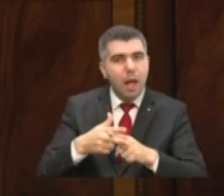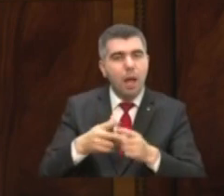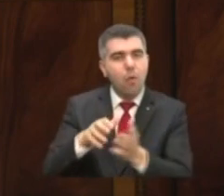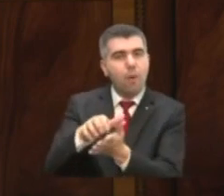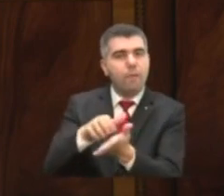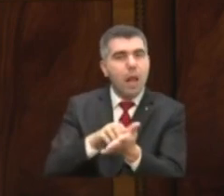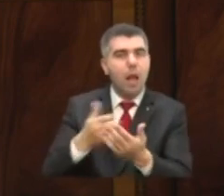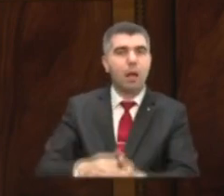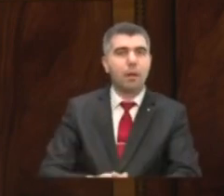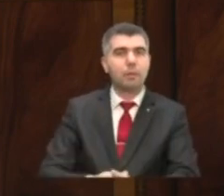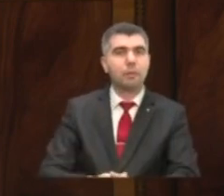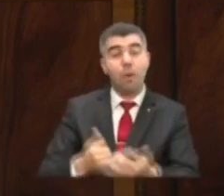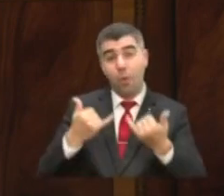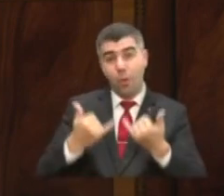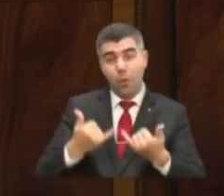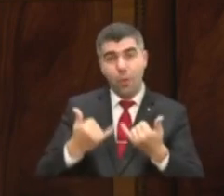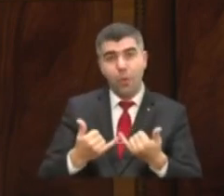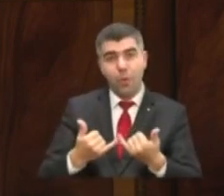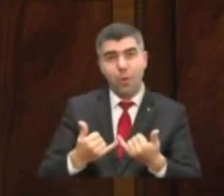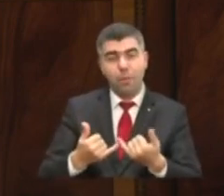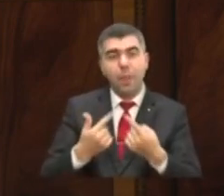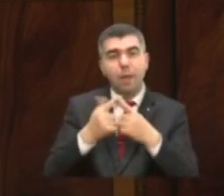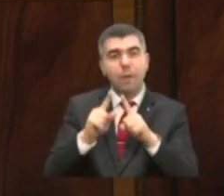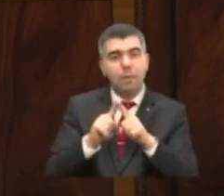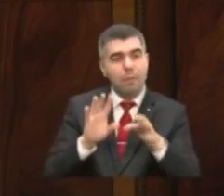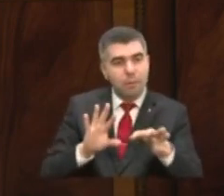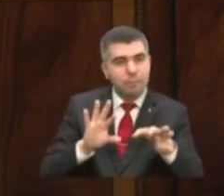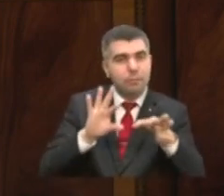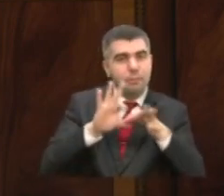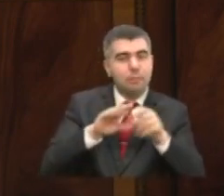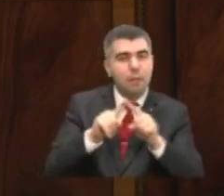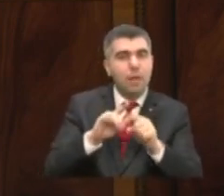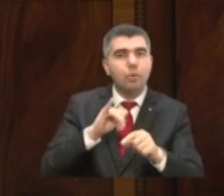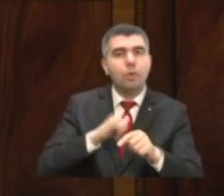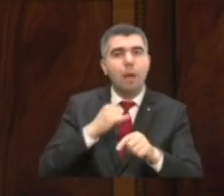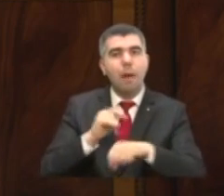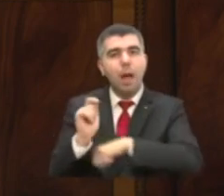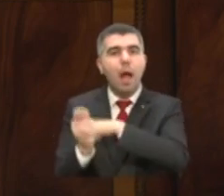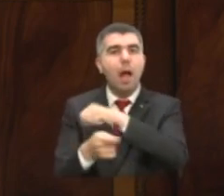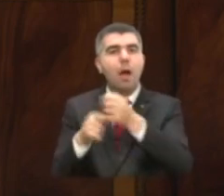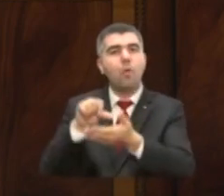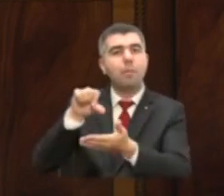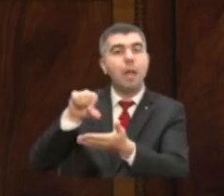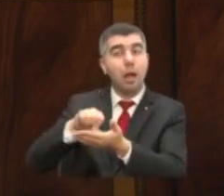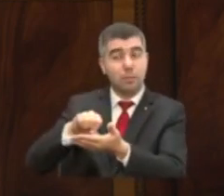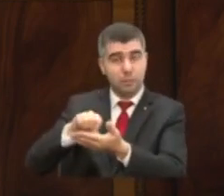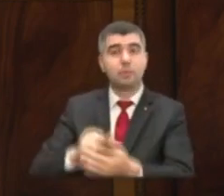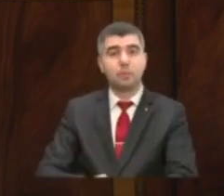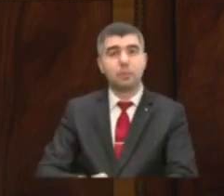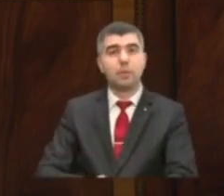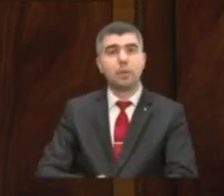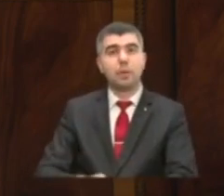ولكن اليوم عندنا إشكال حقيقي في إدماج الشباب ديال العالم القروي. وكنعتقد السيد رئيس الحكومة أن المشكل في هذا